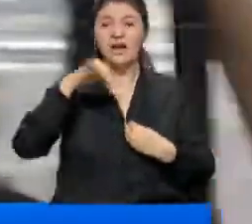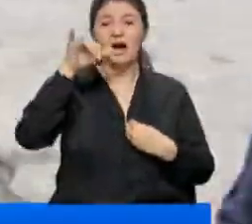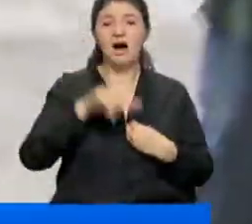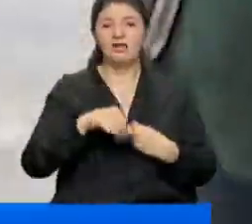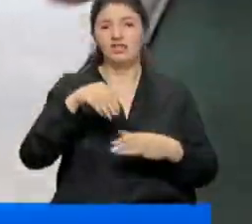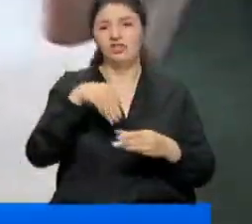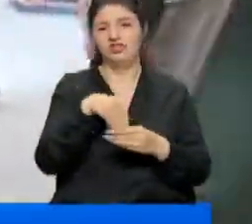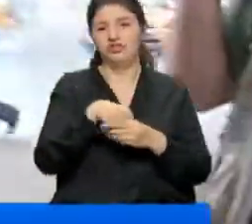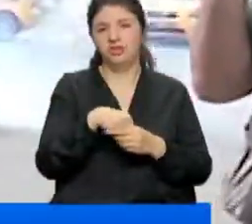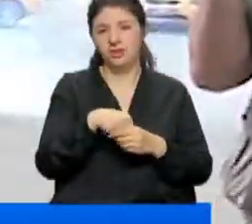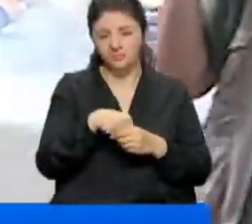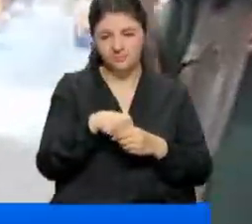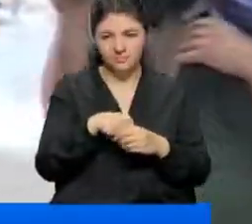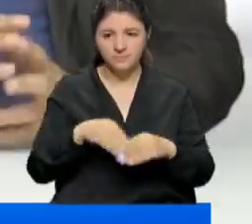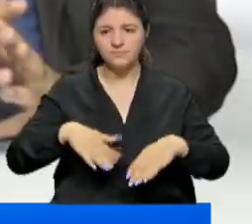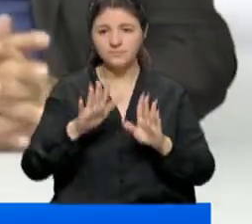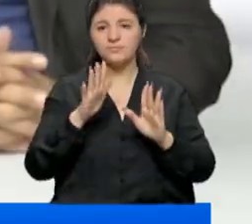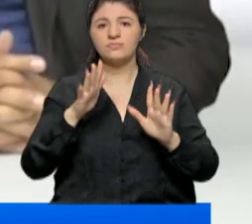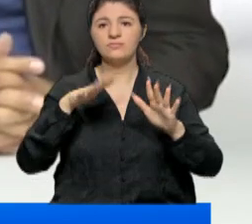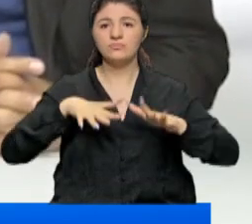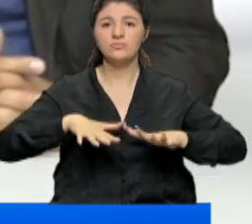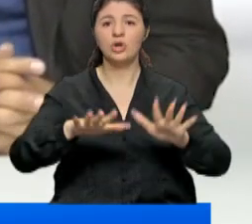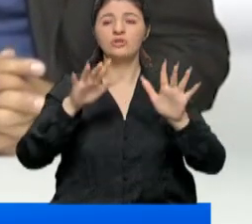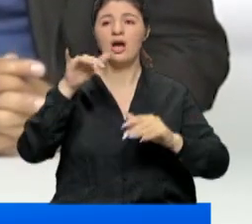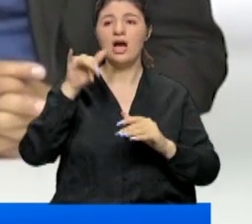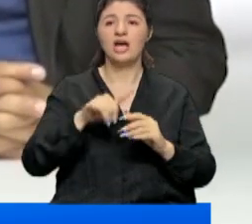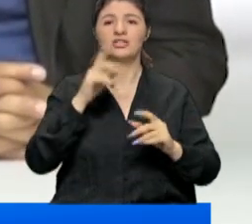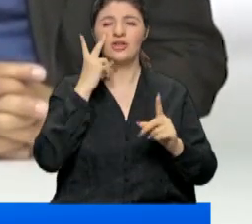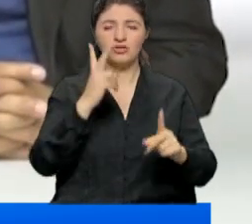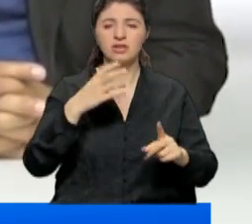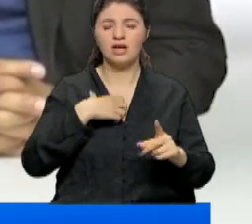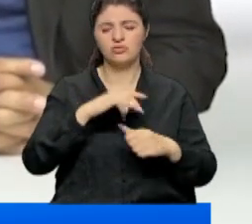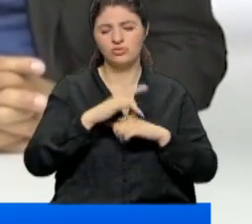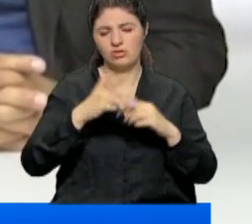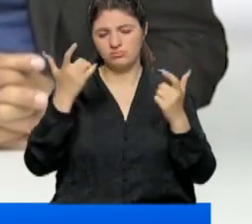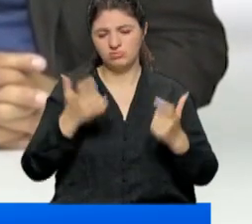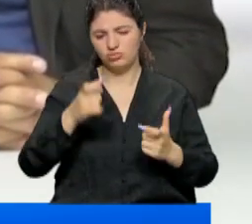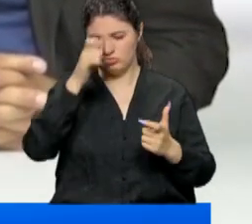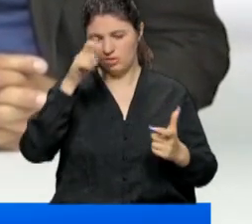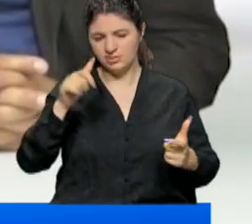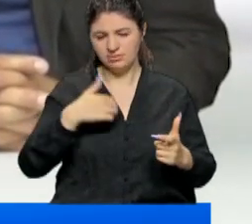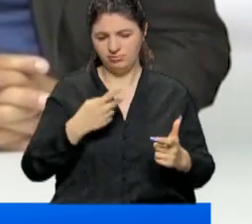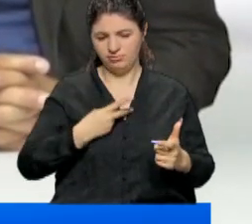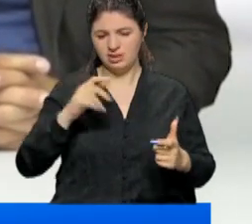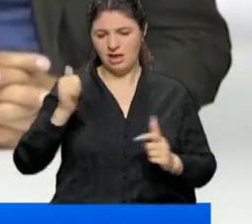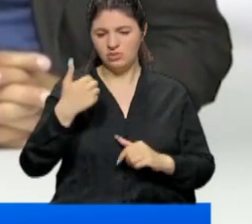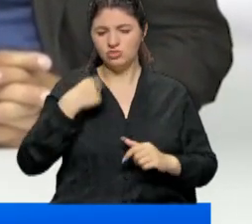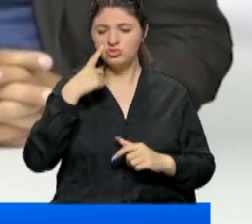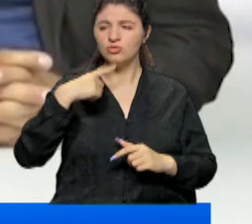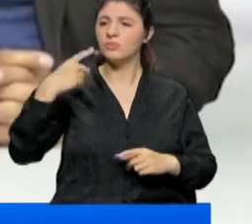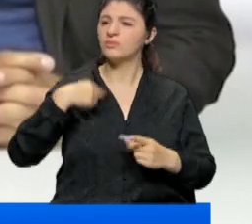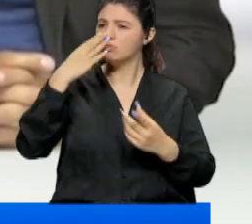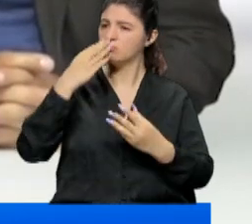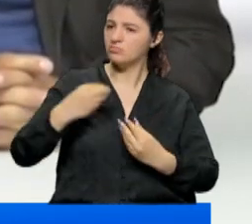haklar çerçevesinde protesto ve Gösteri Hakkı çerçevesinde Kendi ülkemizin değerlerine cumhuriyetin bize